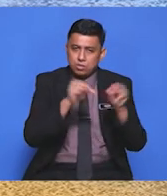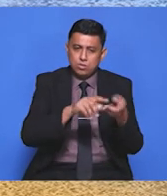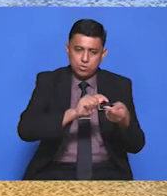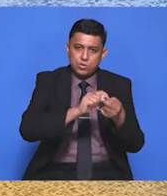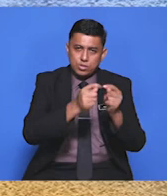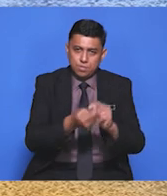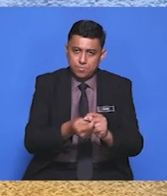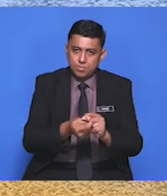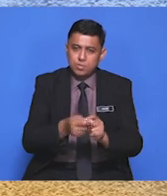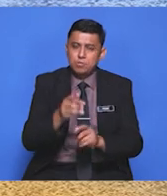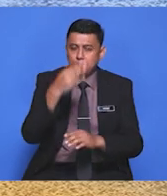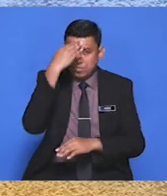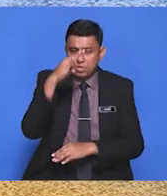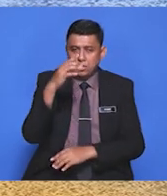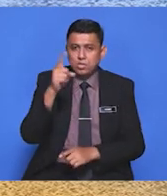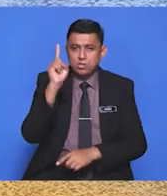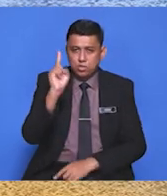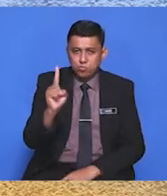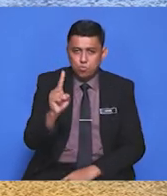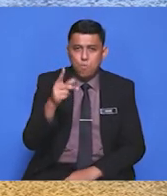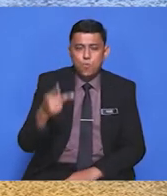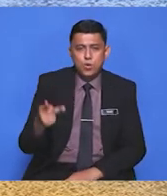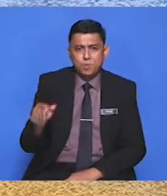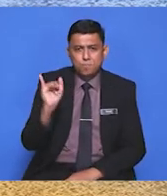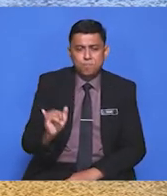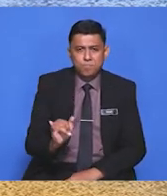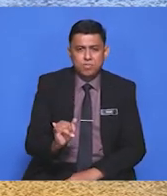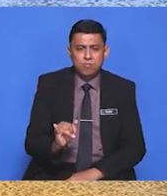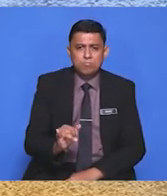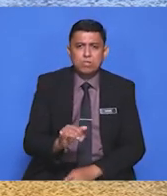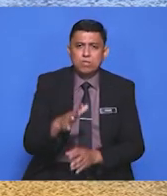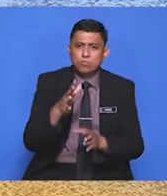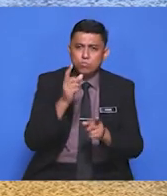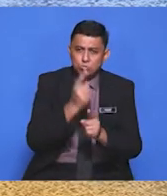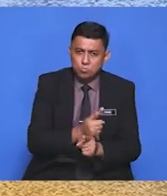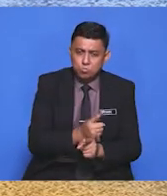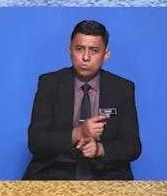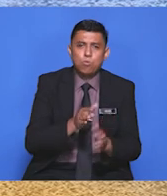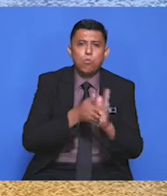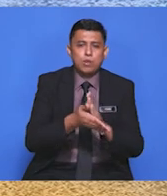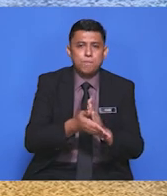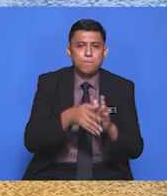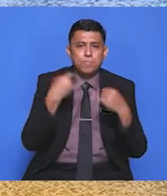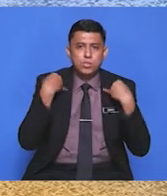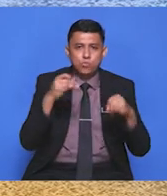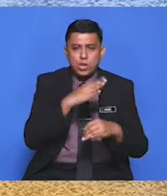bagi sesuatu produk yang dipersetujui oleh penjual dan pembeli dalam satu